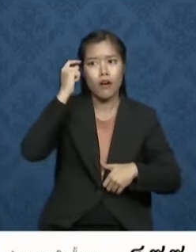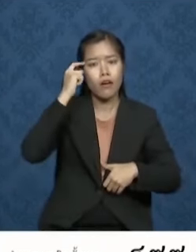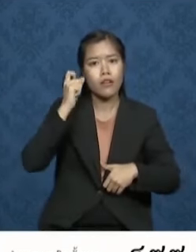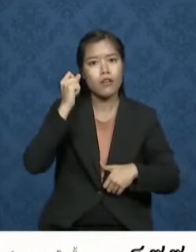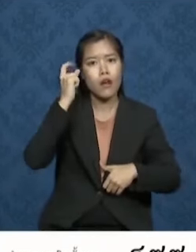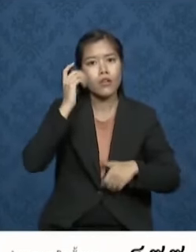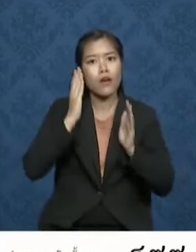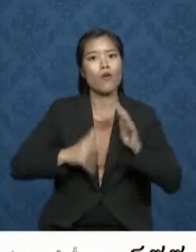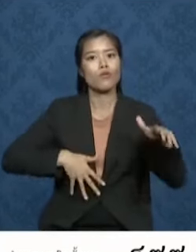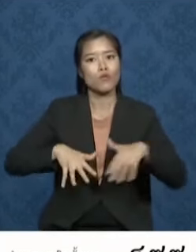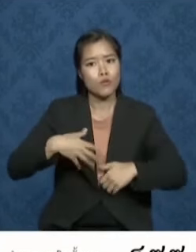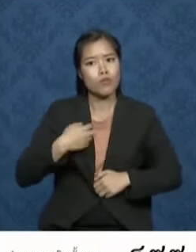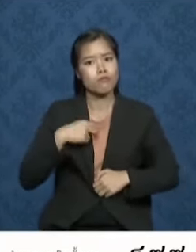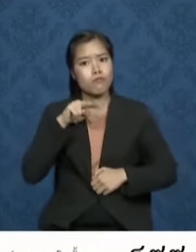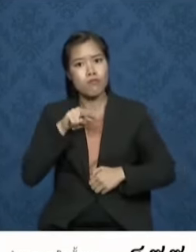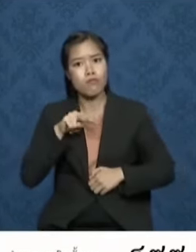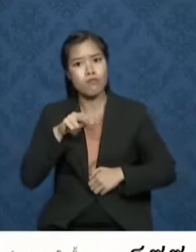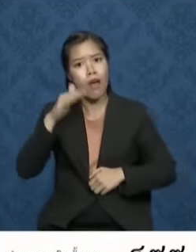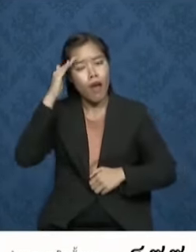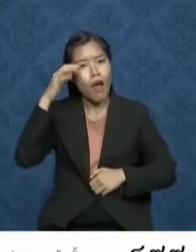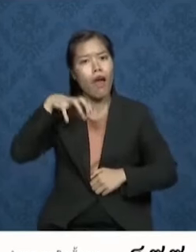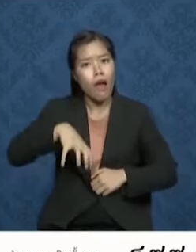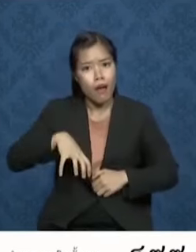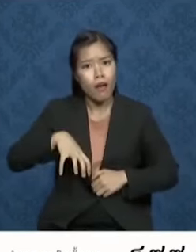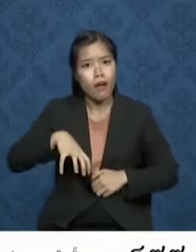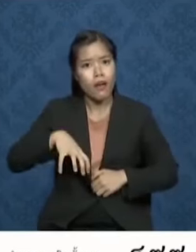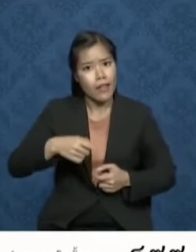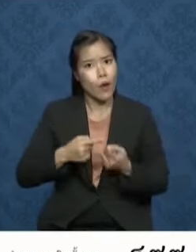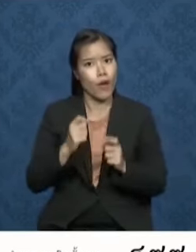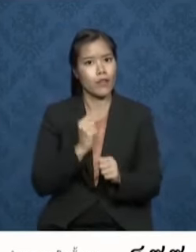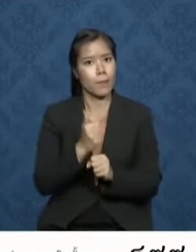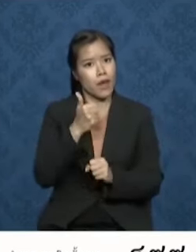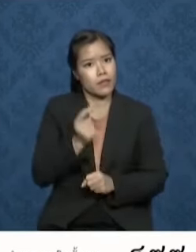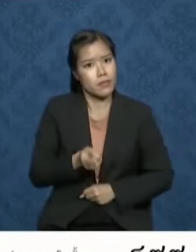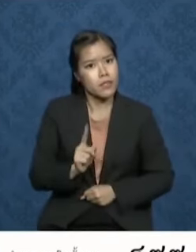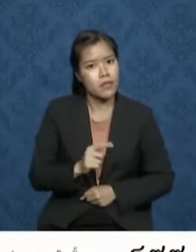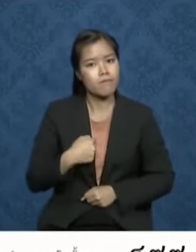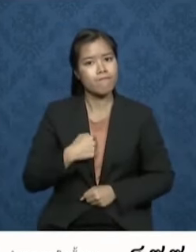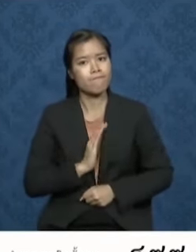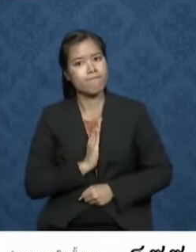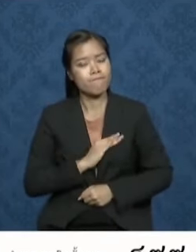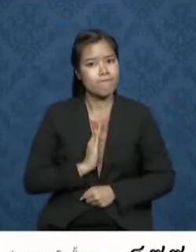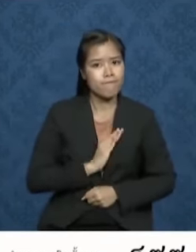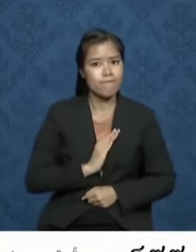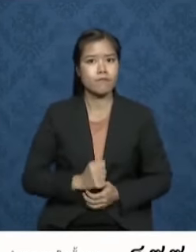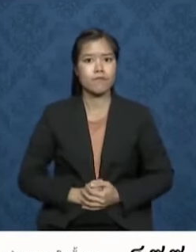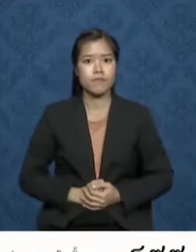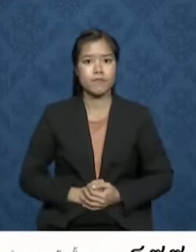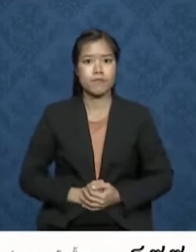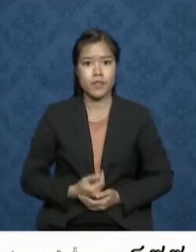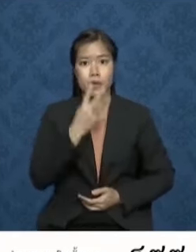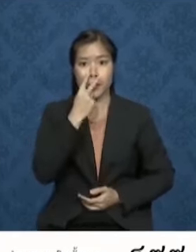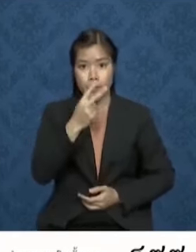ประชาชนมีต่อกองทัพได้แต่จะทำได้จริงมยผมเริ่มลังเลครับก่อนอื่นผมจะพาไปดูนโยบายปฏิรูป